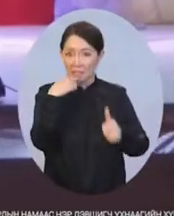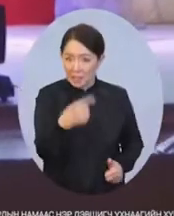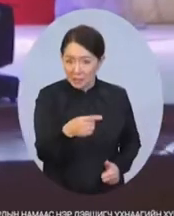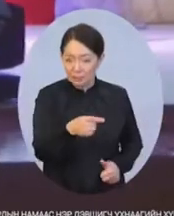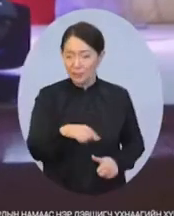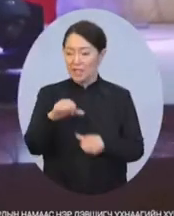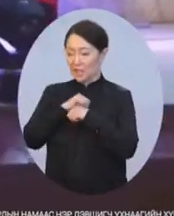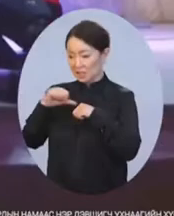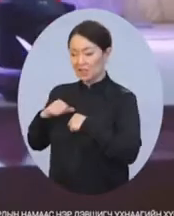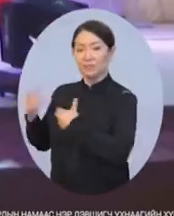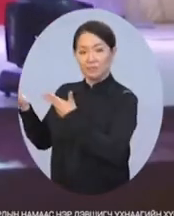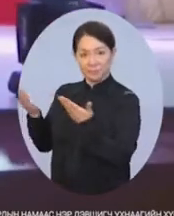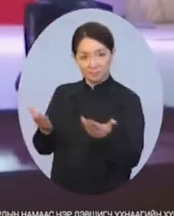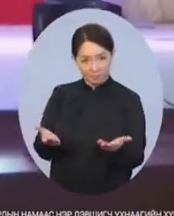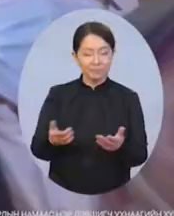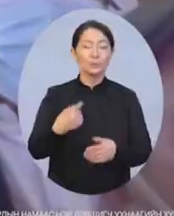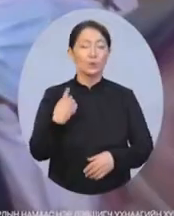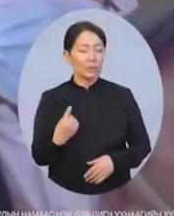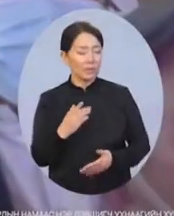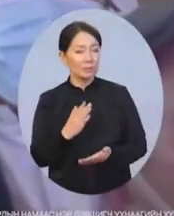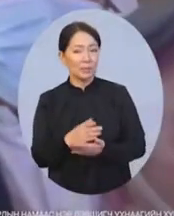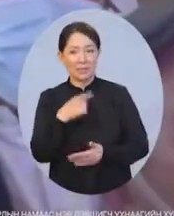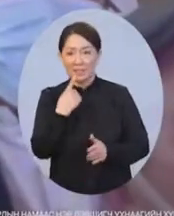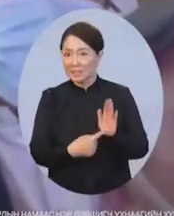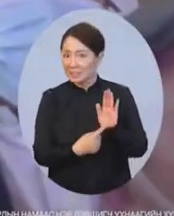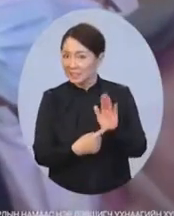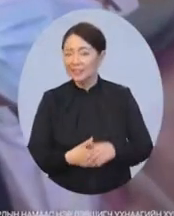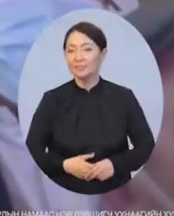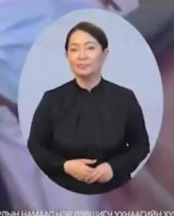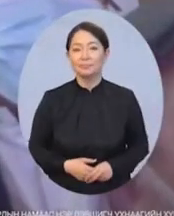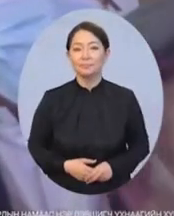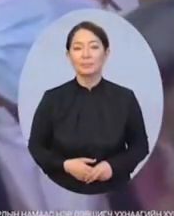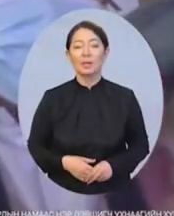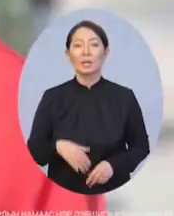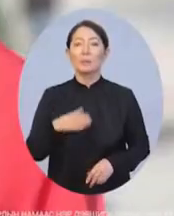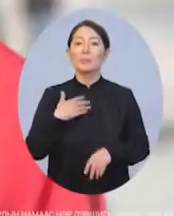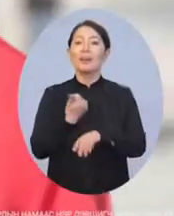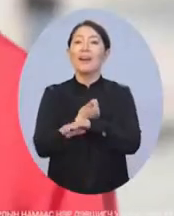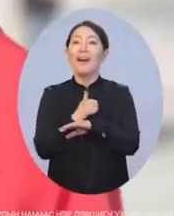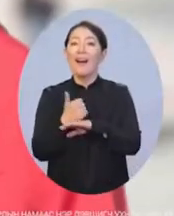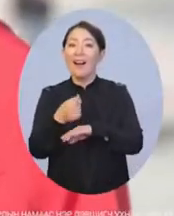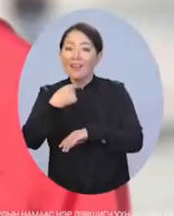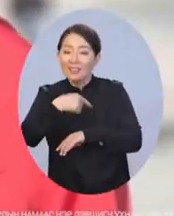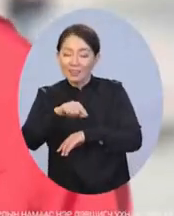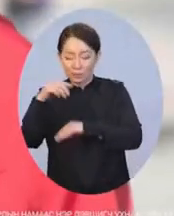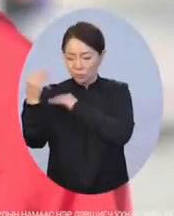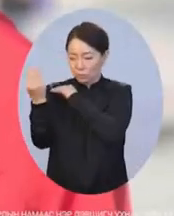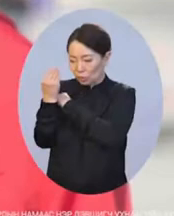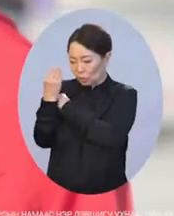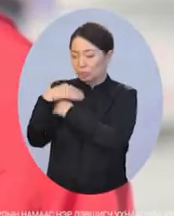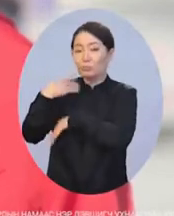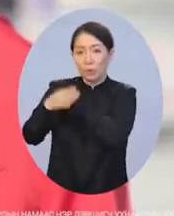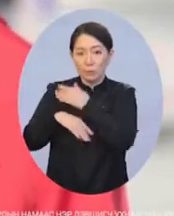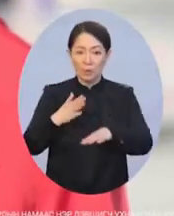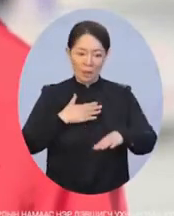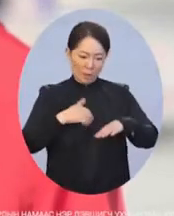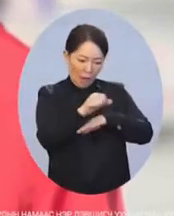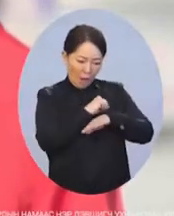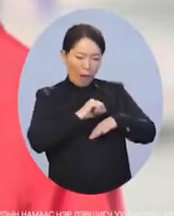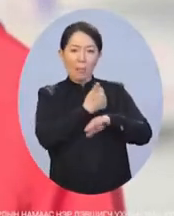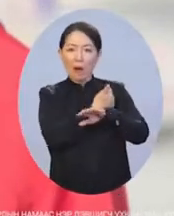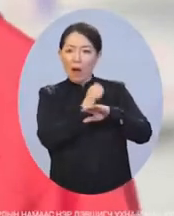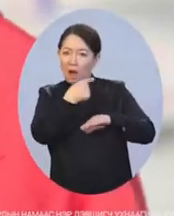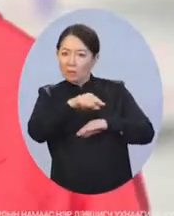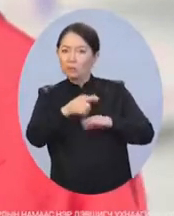нэр дэвшигч хэлсэн бол нутгийн иргэдч гэсэн ийм хүлээлттэй байгаагаа илэрхийлж байна. Аялал жуулчлалын чиглэлээр сурдаг. Манай